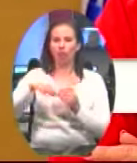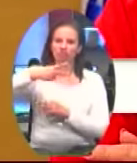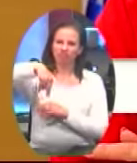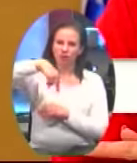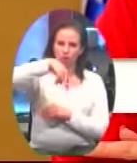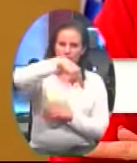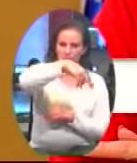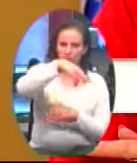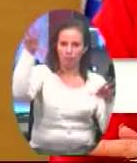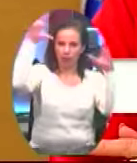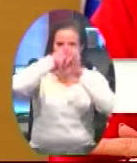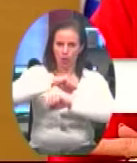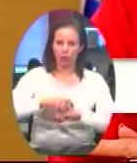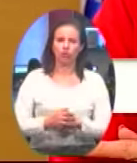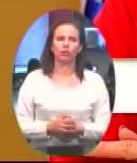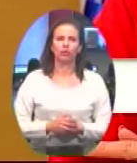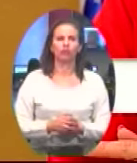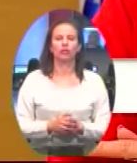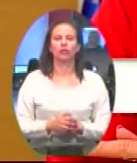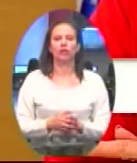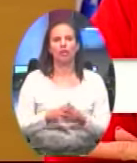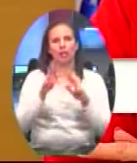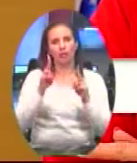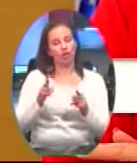ומסתובבים בלילות, ונוכל להפיק מזה גם